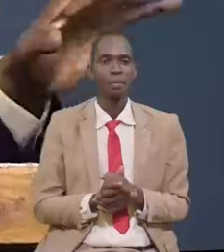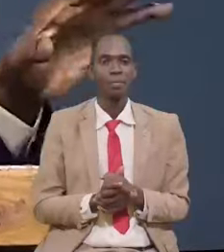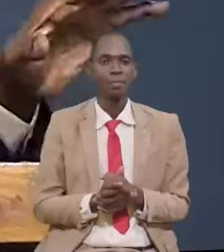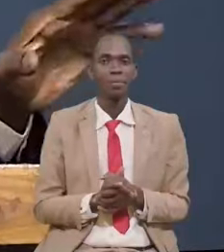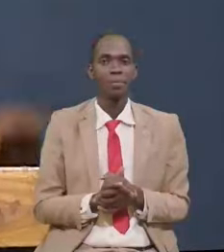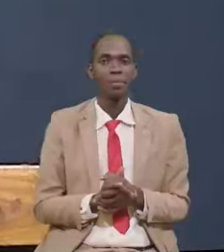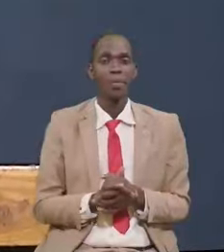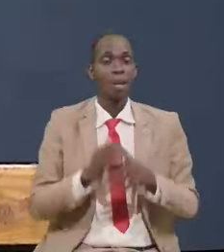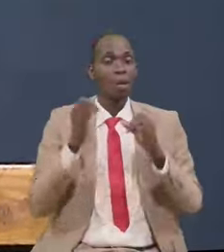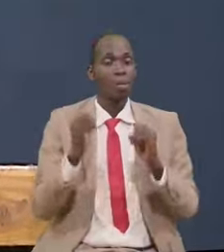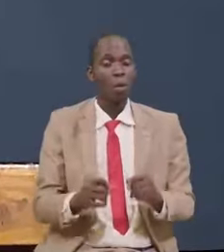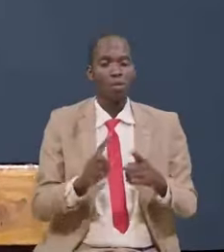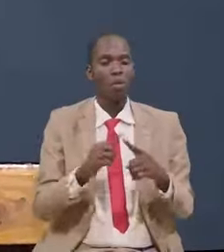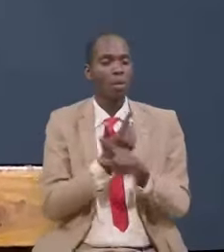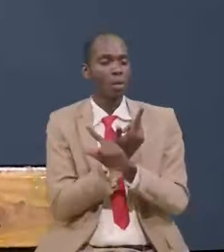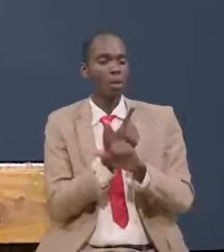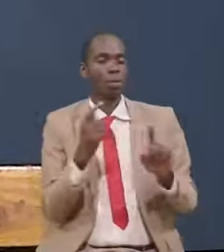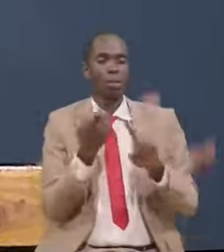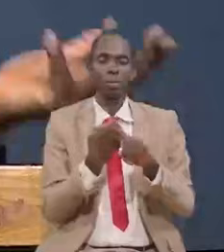La puissance pour libérer du péché.